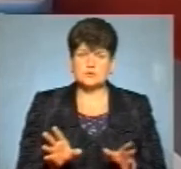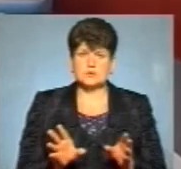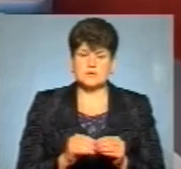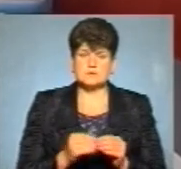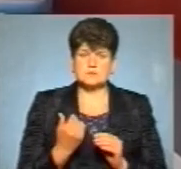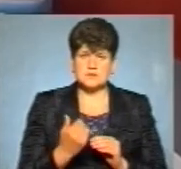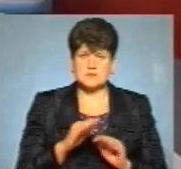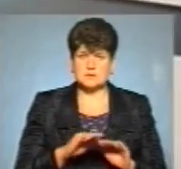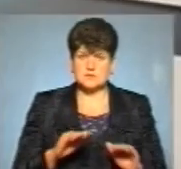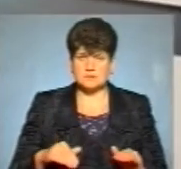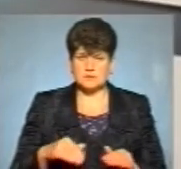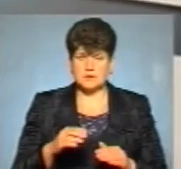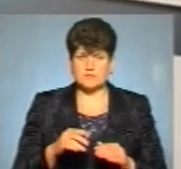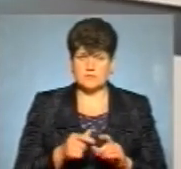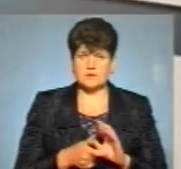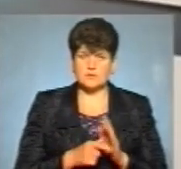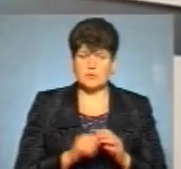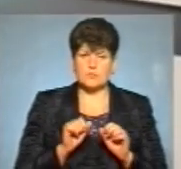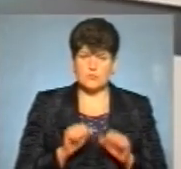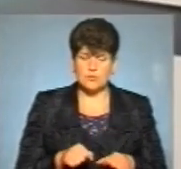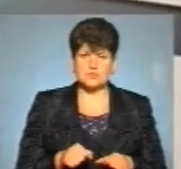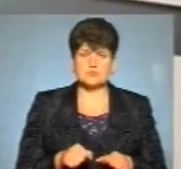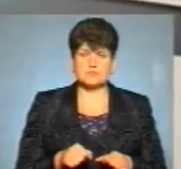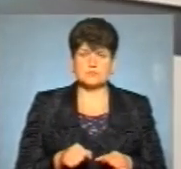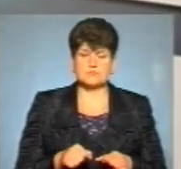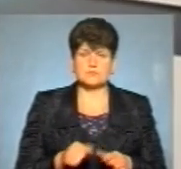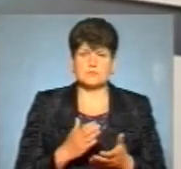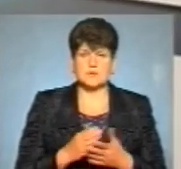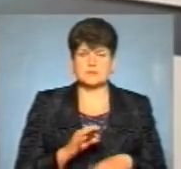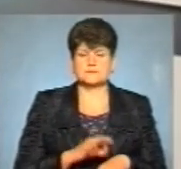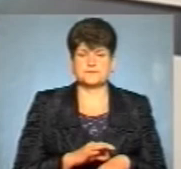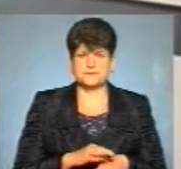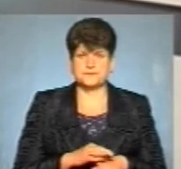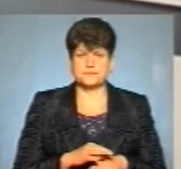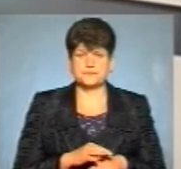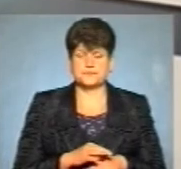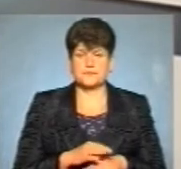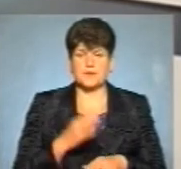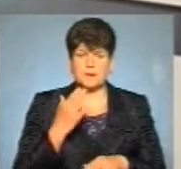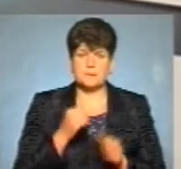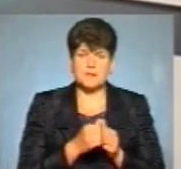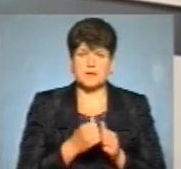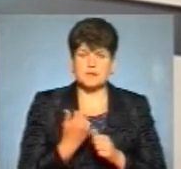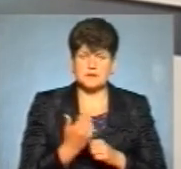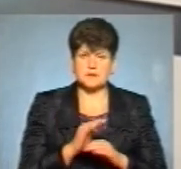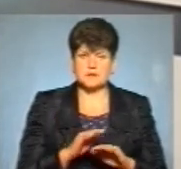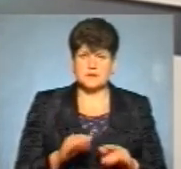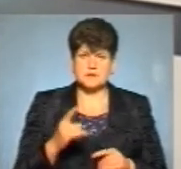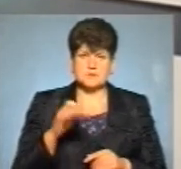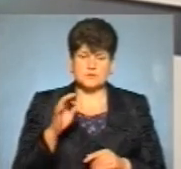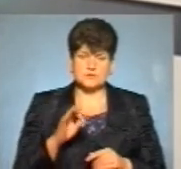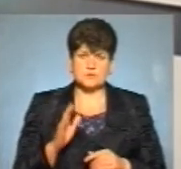дітьми в аудиторії, можуть носити певне захворювання. Тобто коло їхніх дітей 100%